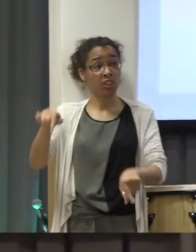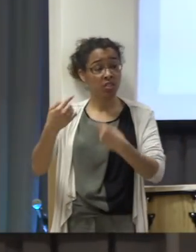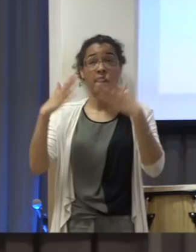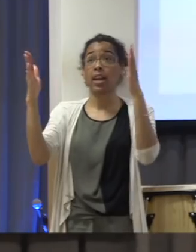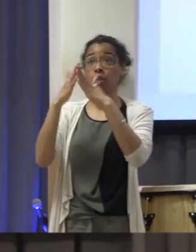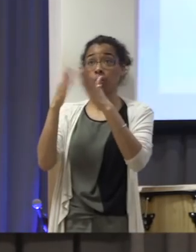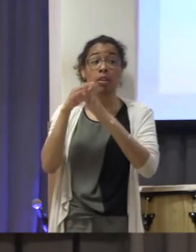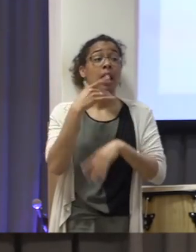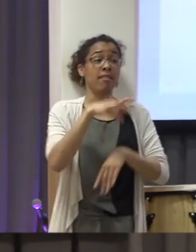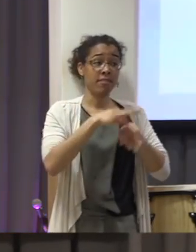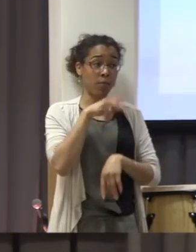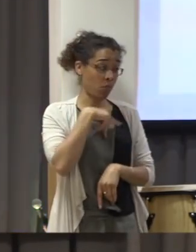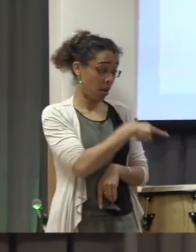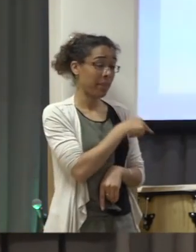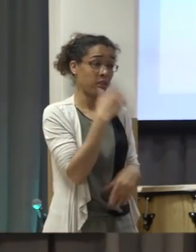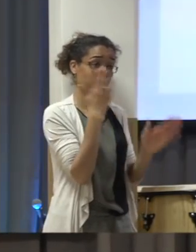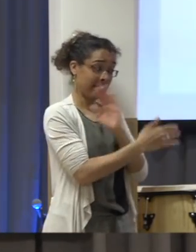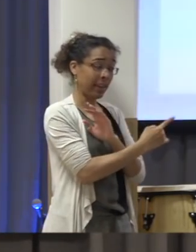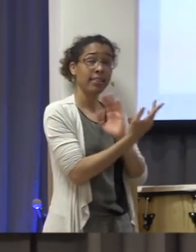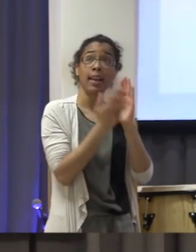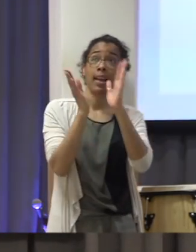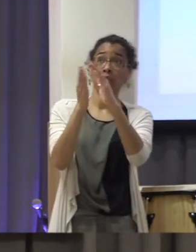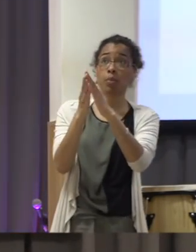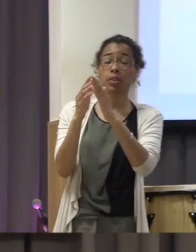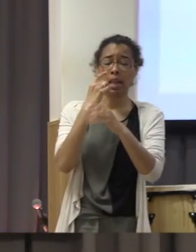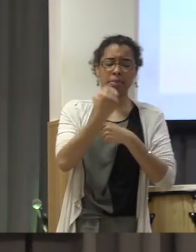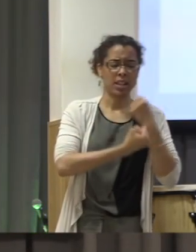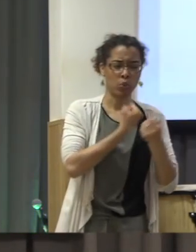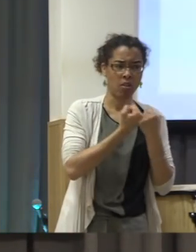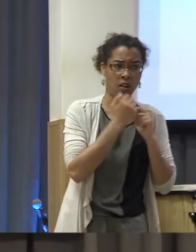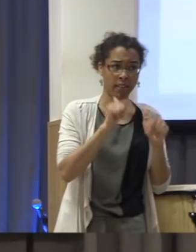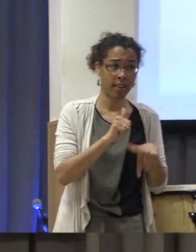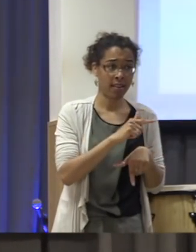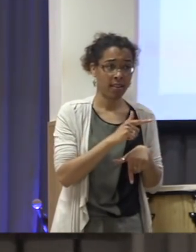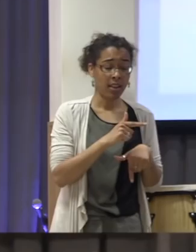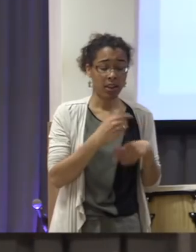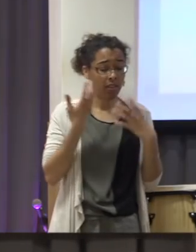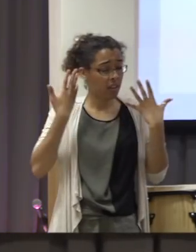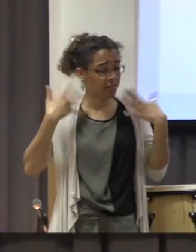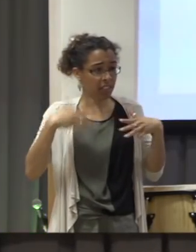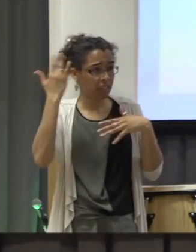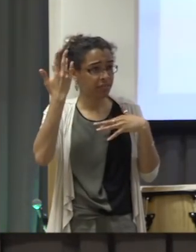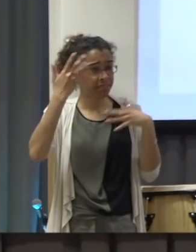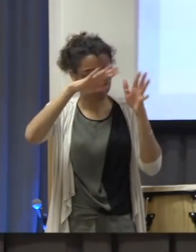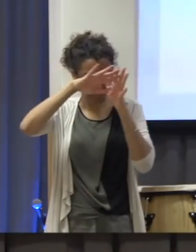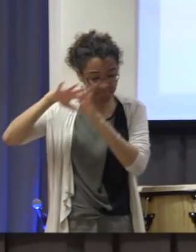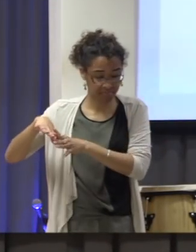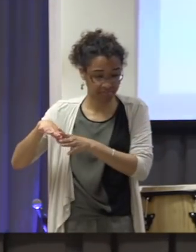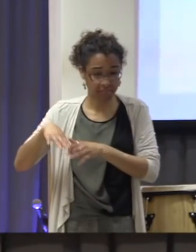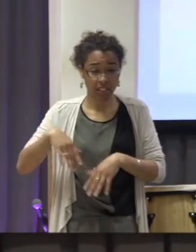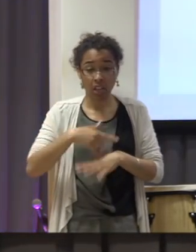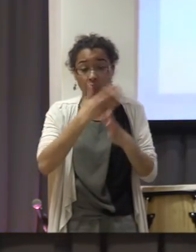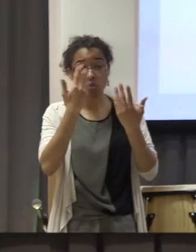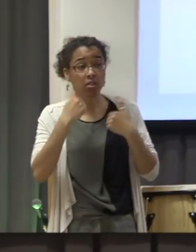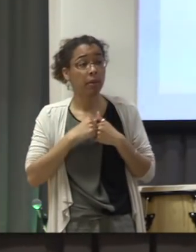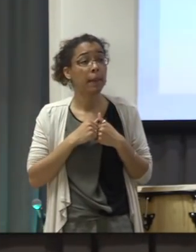pris ses habitudes, parfois, quand la douleur est là, elle ne s'en fait plus. Oh, je suis